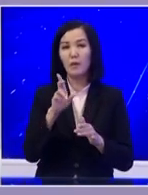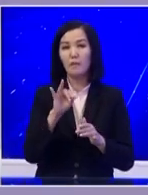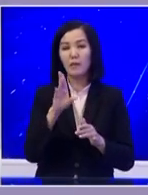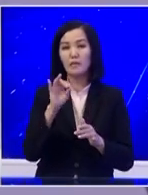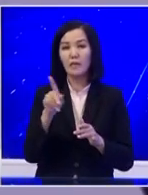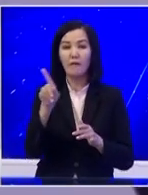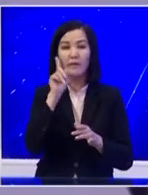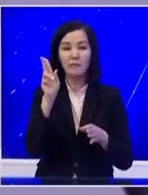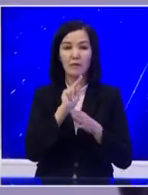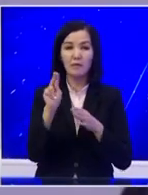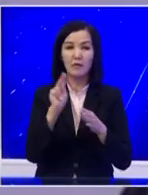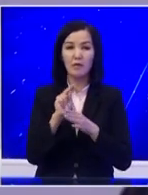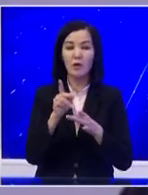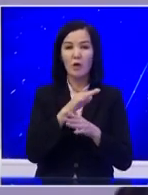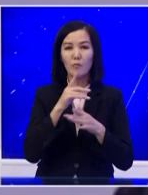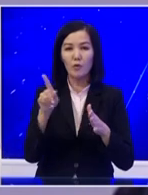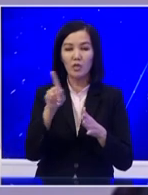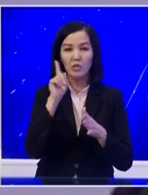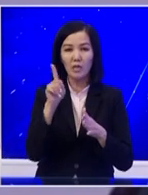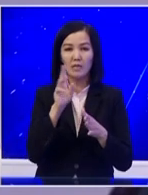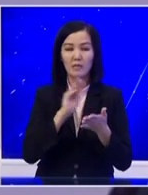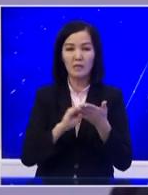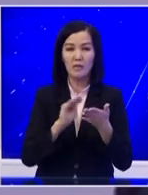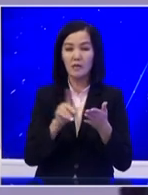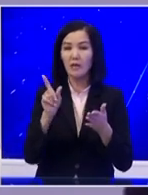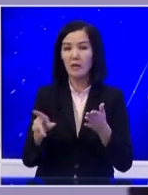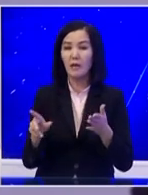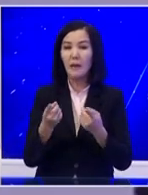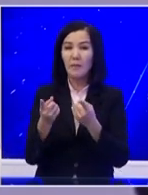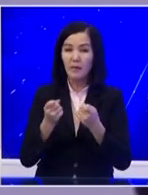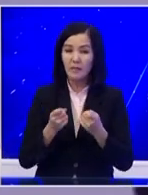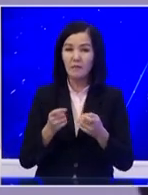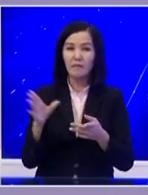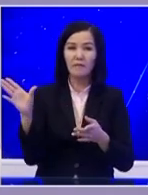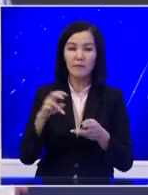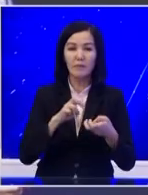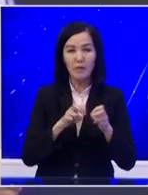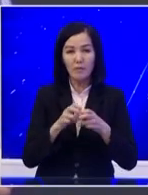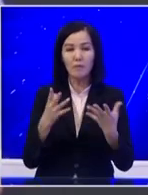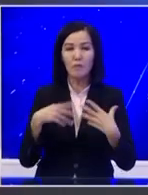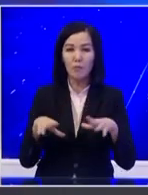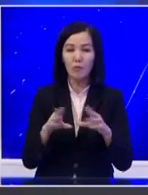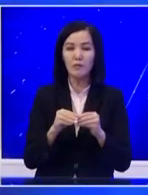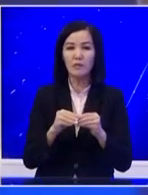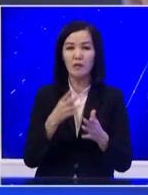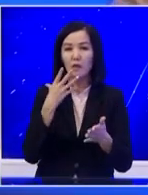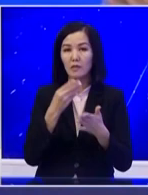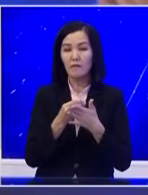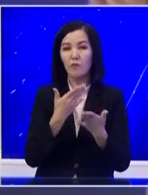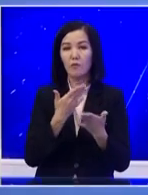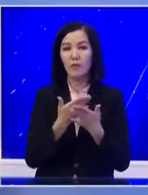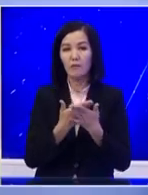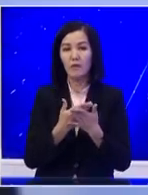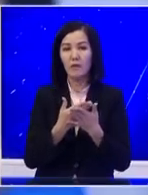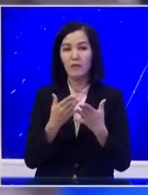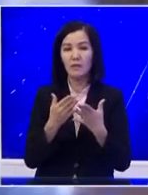и воспитал целую плеяду сильных, талантливых журналистов. Призывал быть неравнодушным к проблемам общества, показывая на собственном примере самые